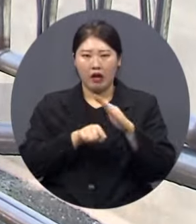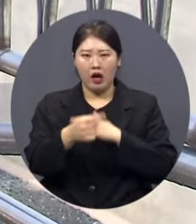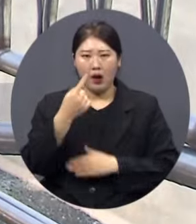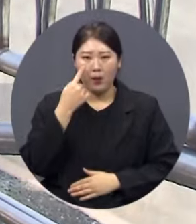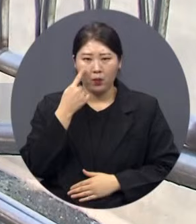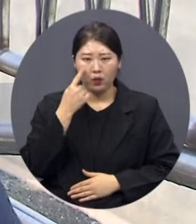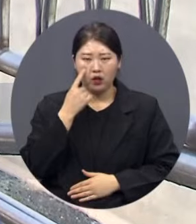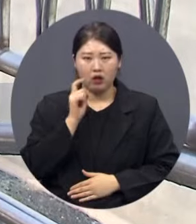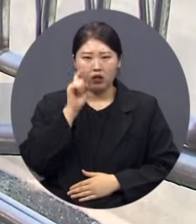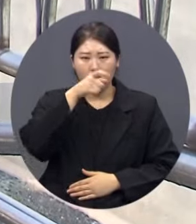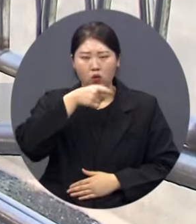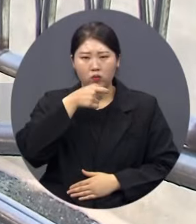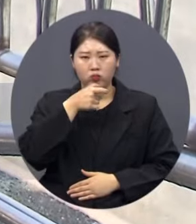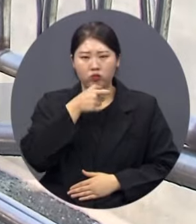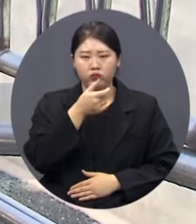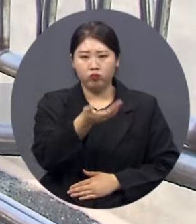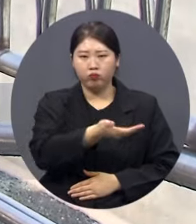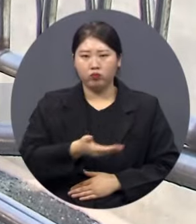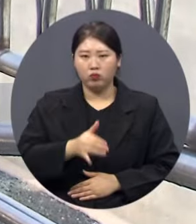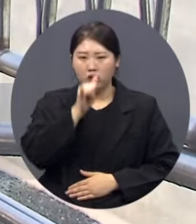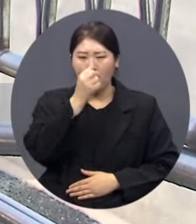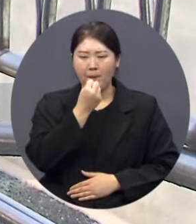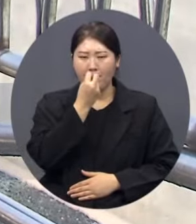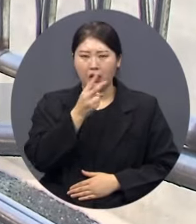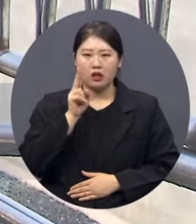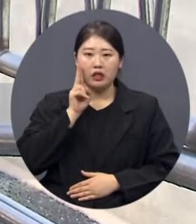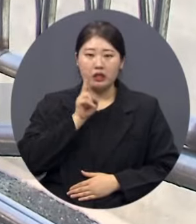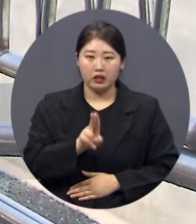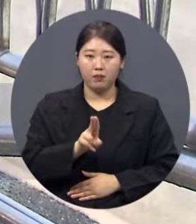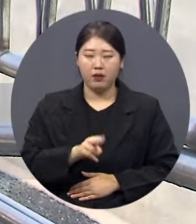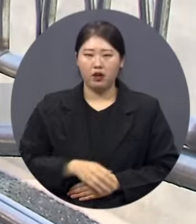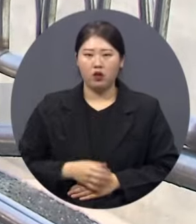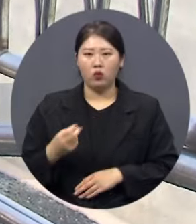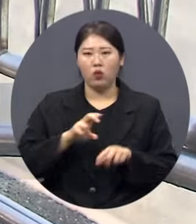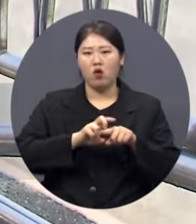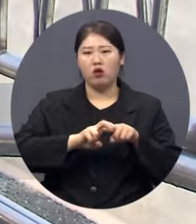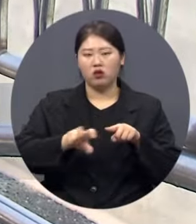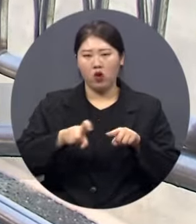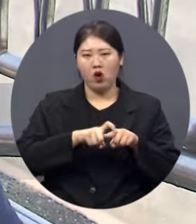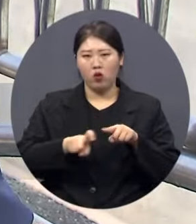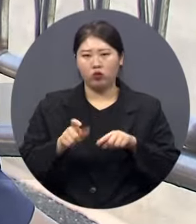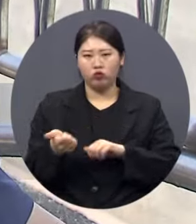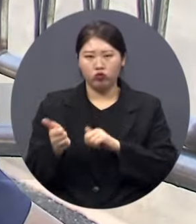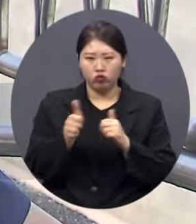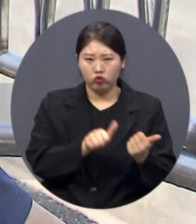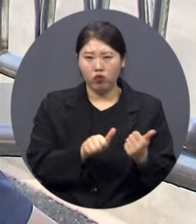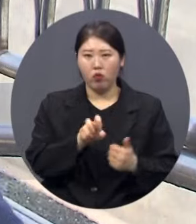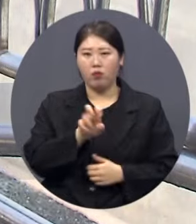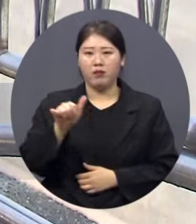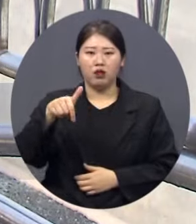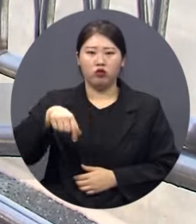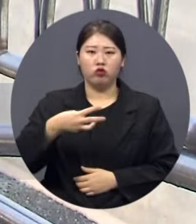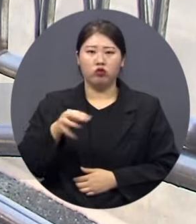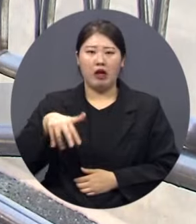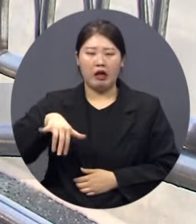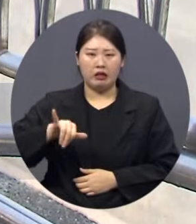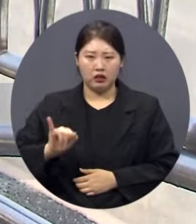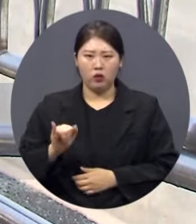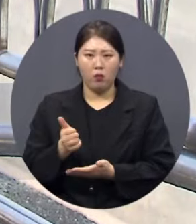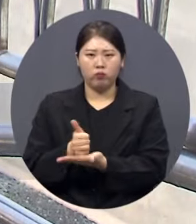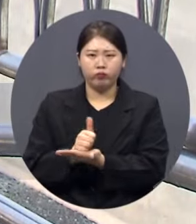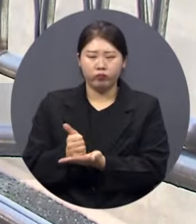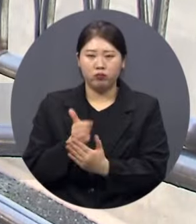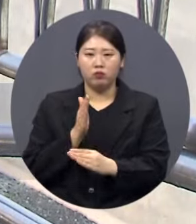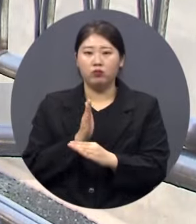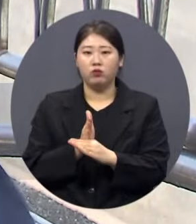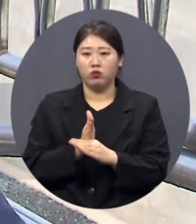오수가 있어서 냄새도 나고 장어도 죽고 미꾸라지도 이제 죽으려고 막 하고